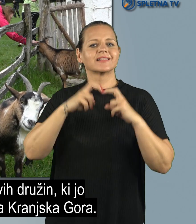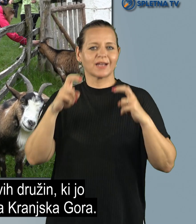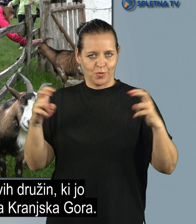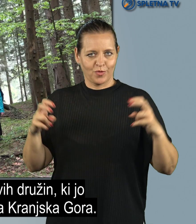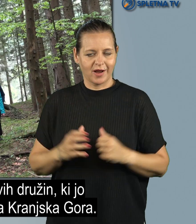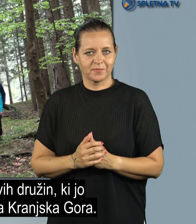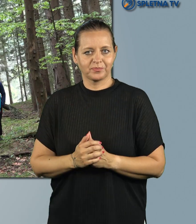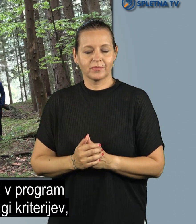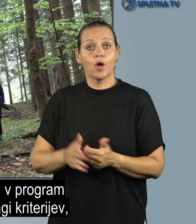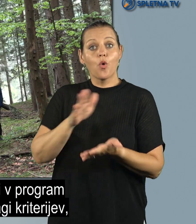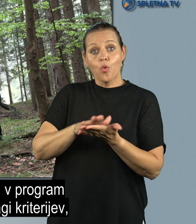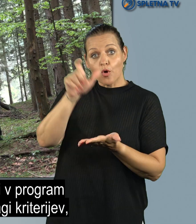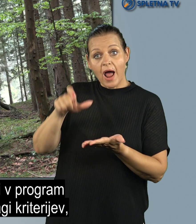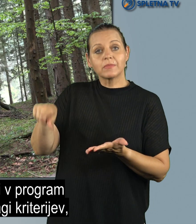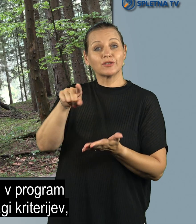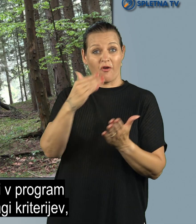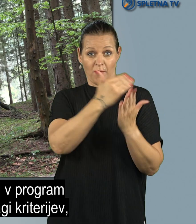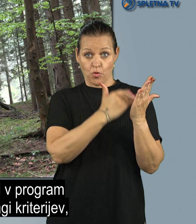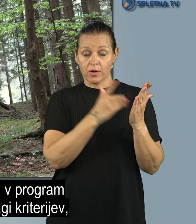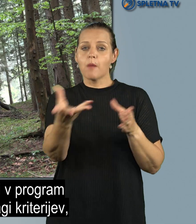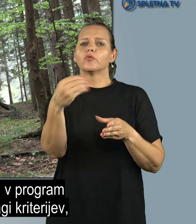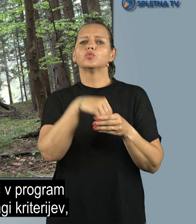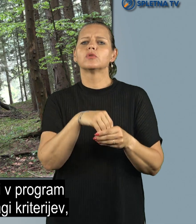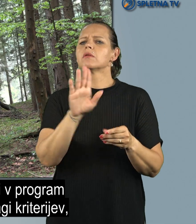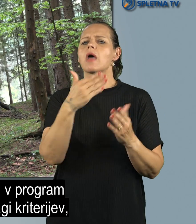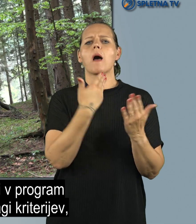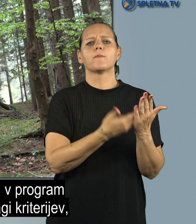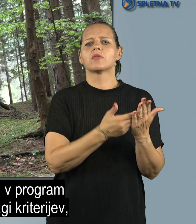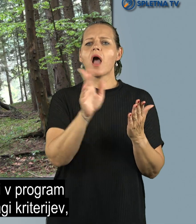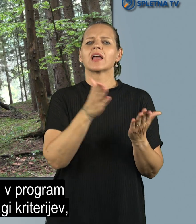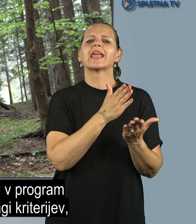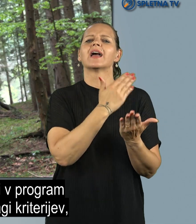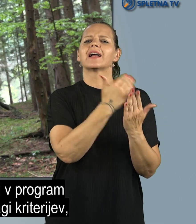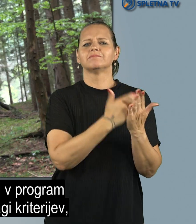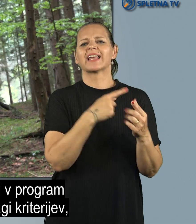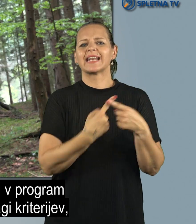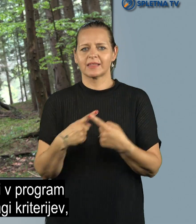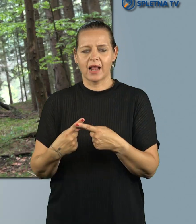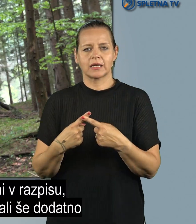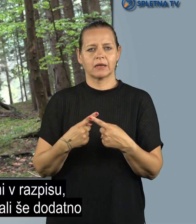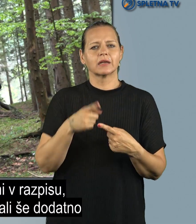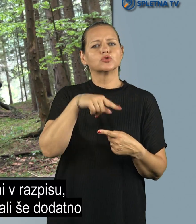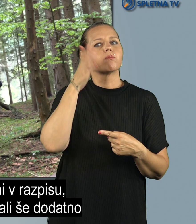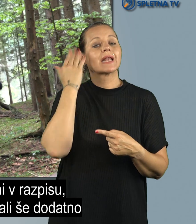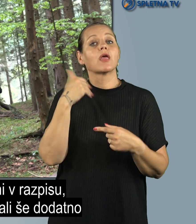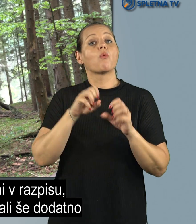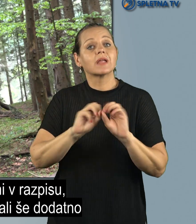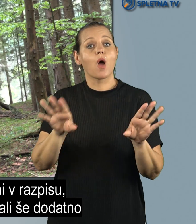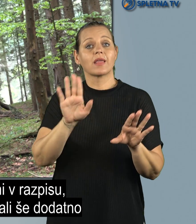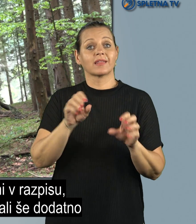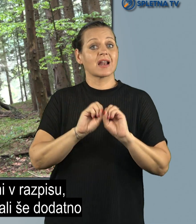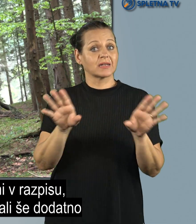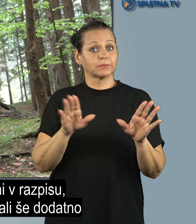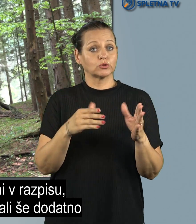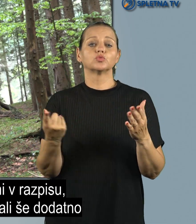jo je poimenovala Aktivna Kranjska Gora. Uporabniki so bili v program vključeni na podlagi kriterijev, ki so